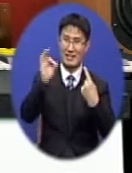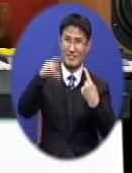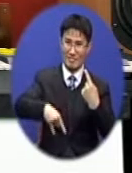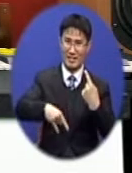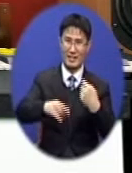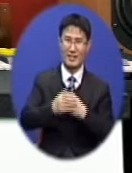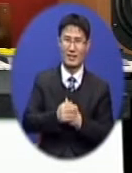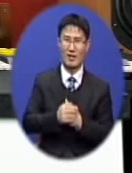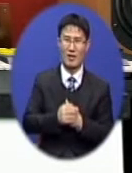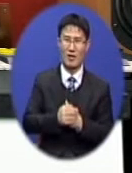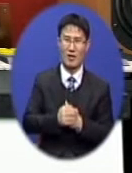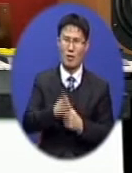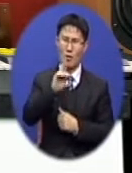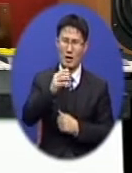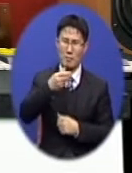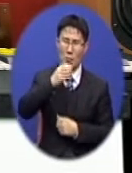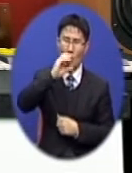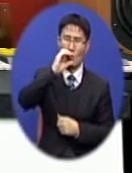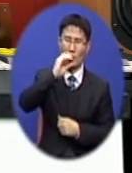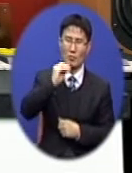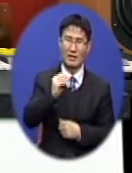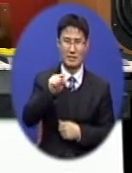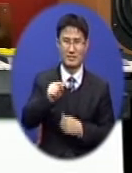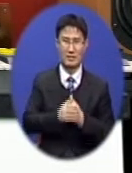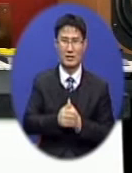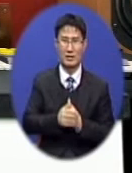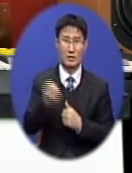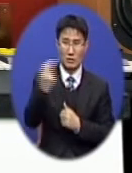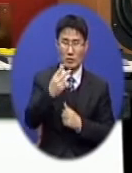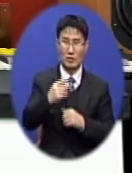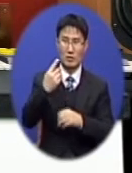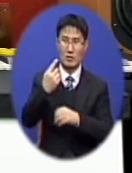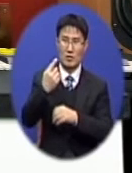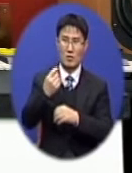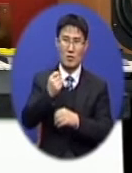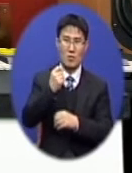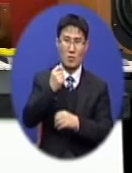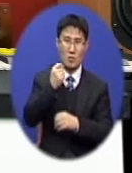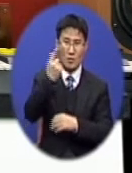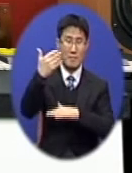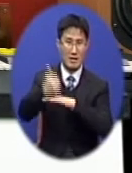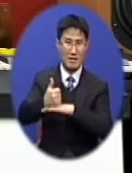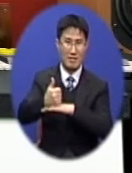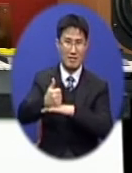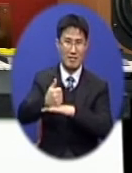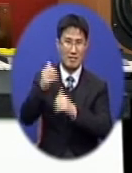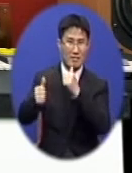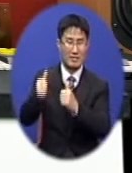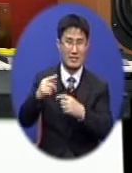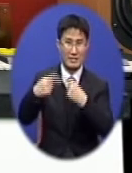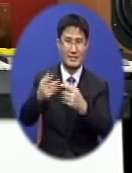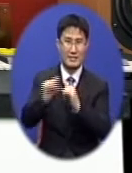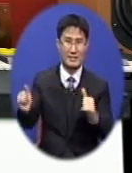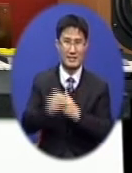장원이죠. 네. 홍삼 액기스를 받으시면서 월말 결선에 나가실 티켓을 또 거머쥐신 분입니다. 네.